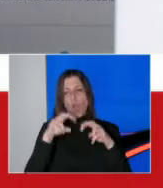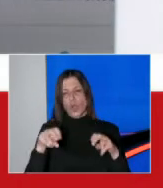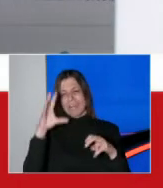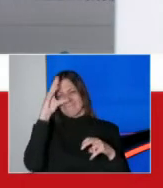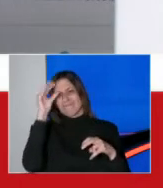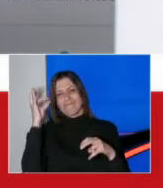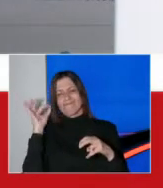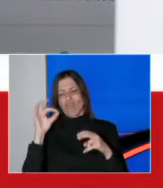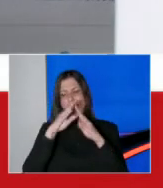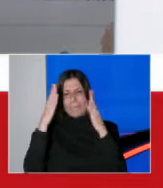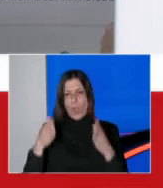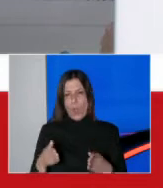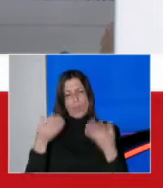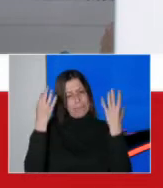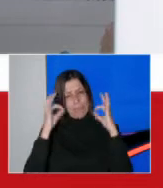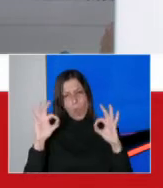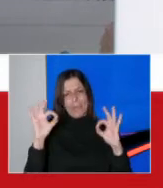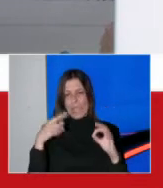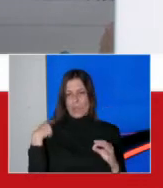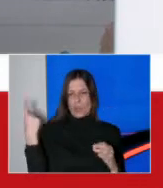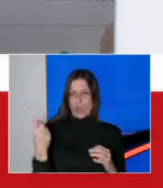המכון, מכובדיי כולם,